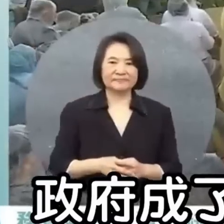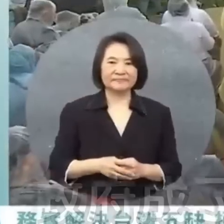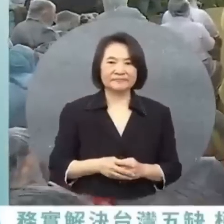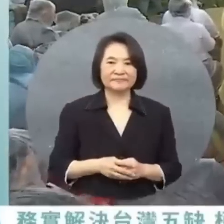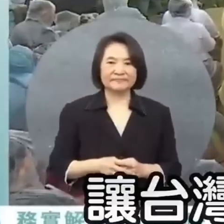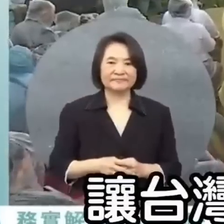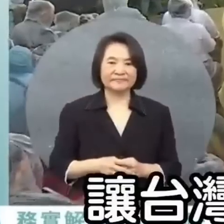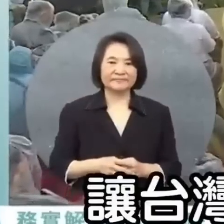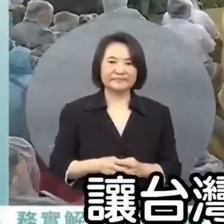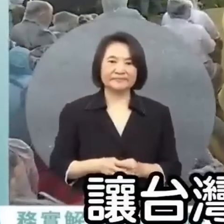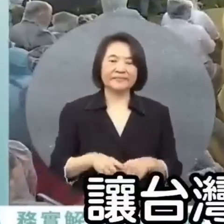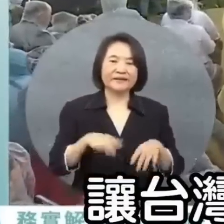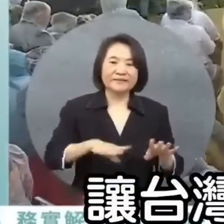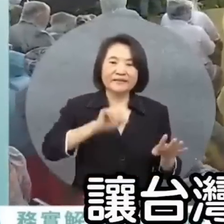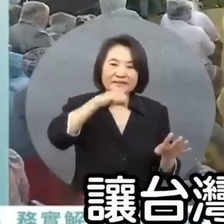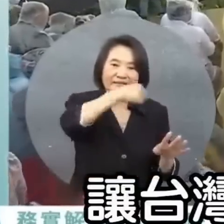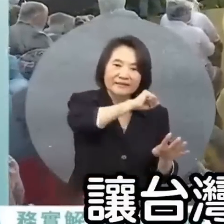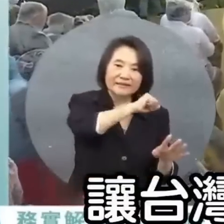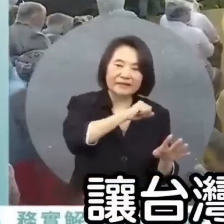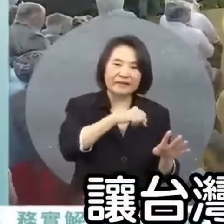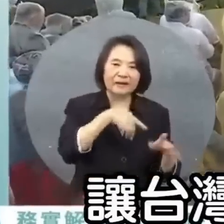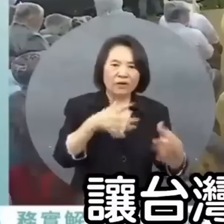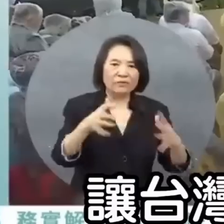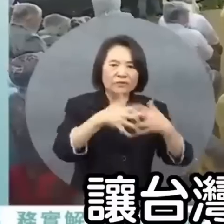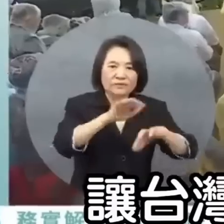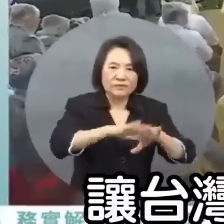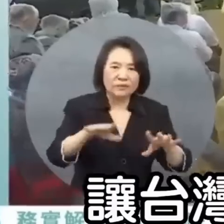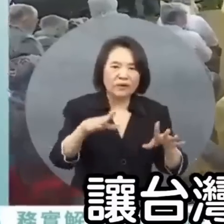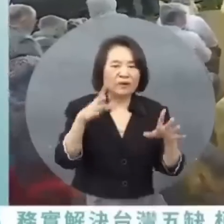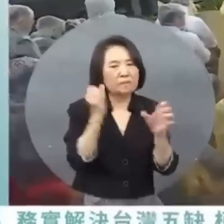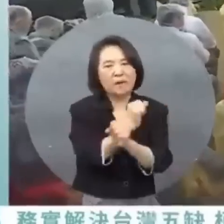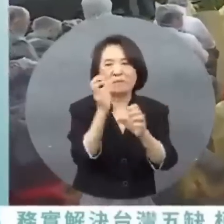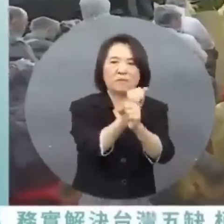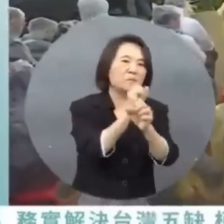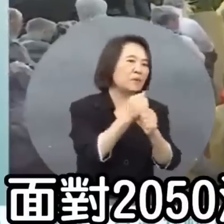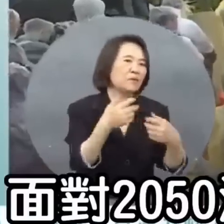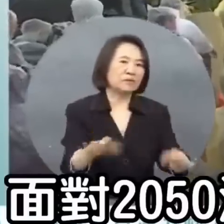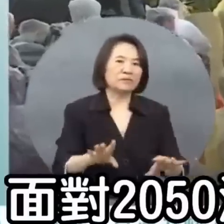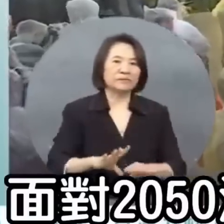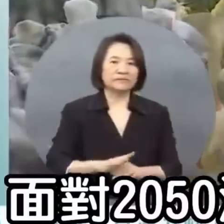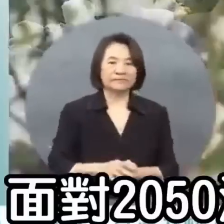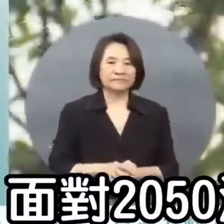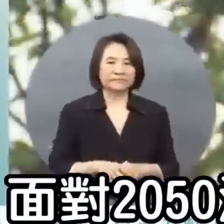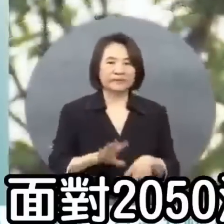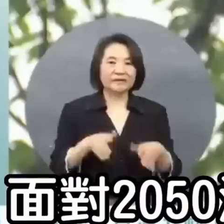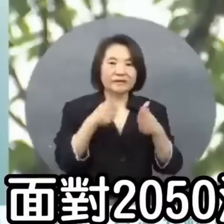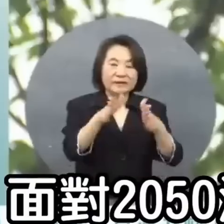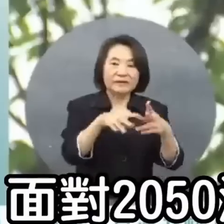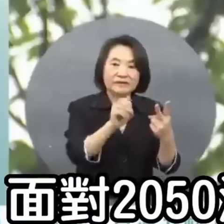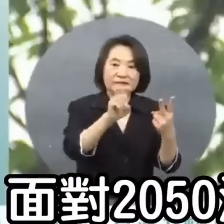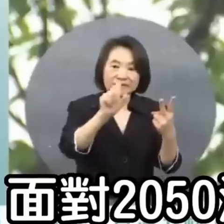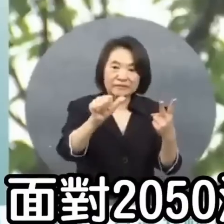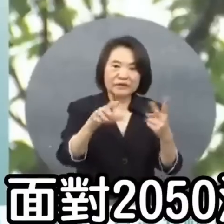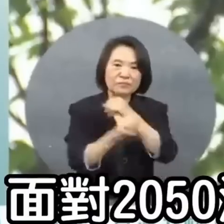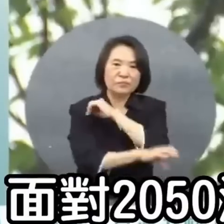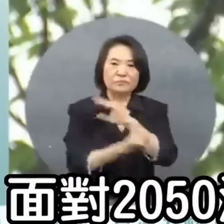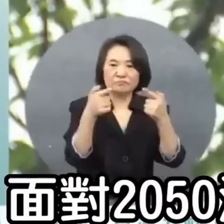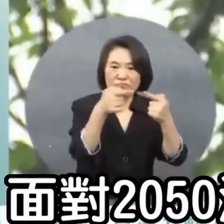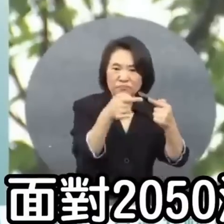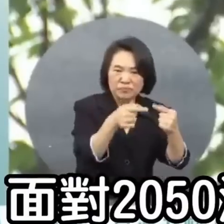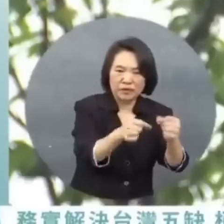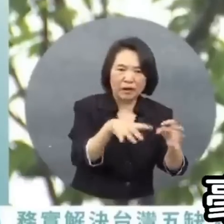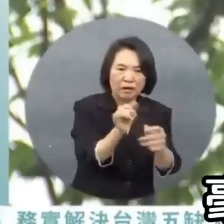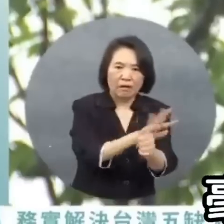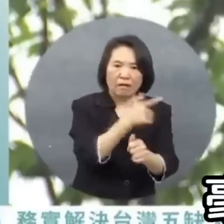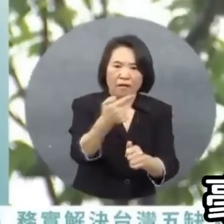素，让台湾错失了许多发展的机会。面对2050净零碳排放即将带来的